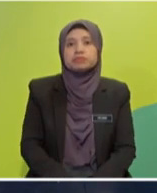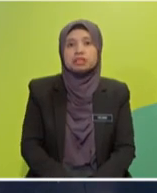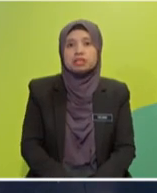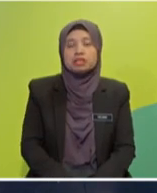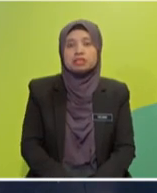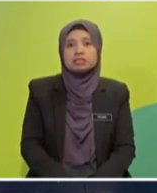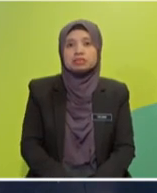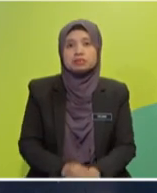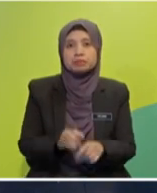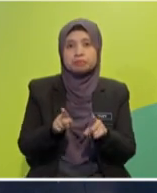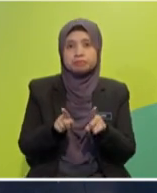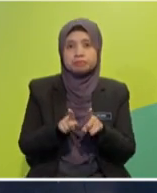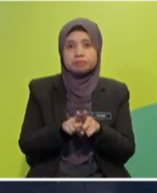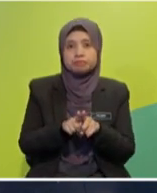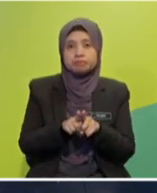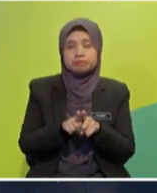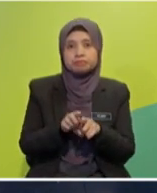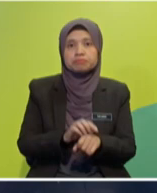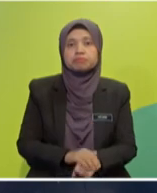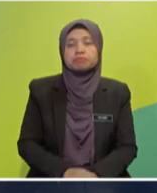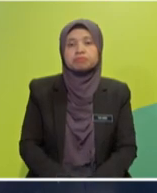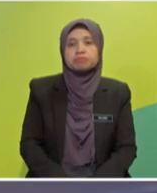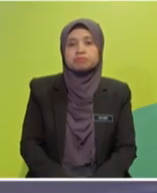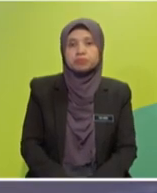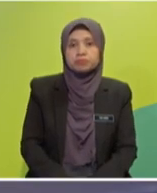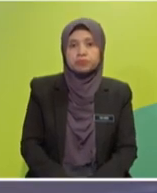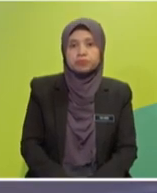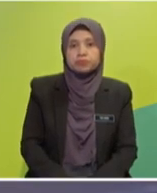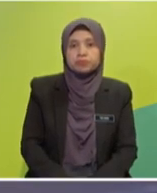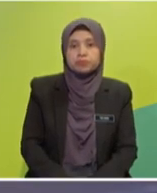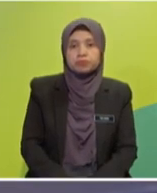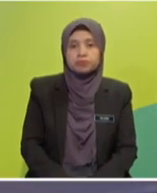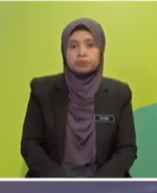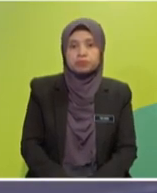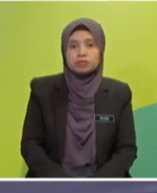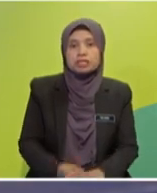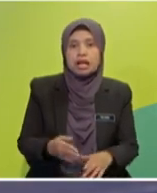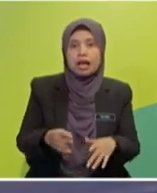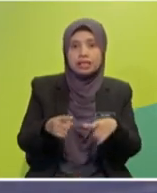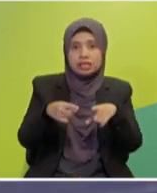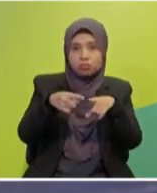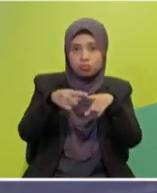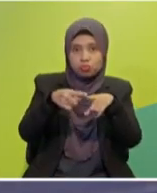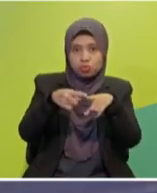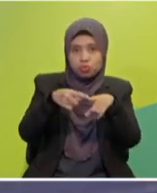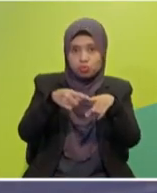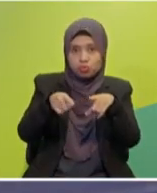yang sama. Step yang sama. Oh, sudah ada macam bucu, cikgu, di atas ya, ni. Betul. Saya